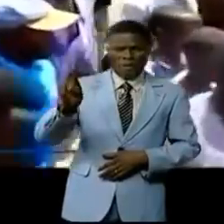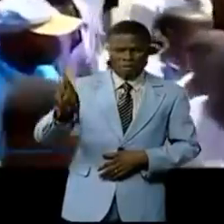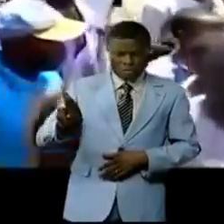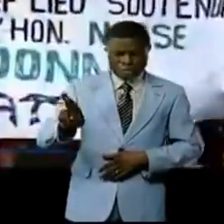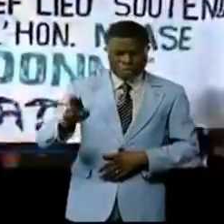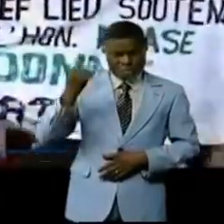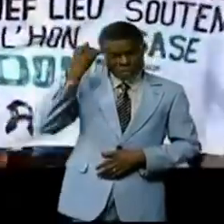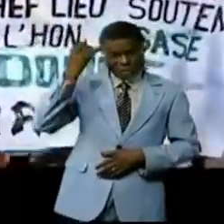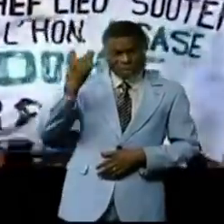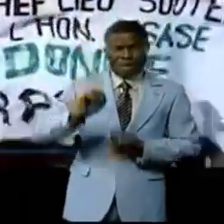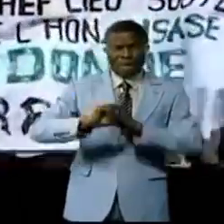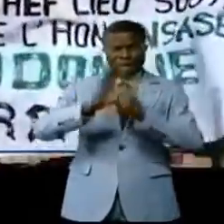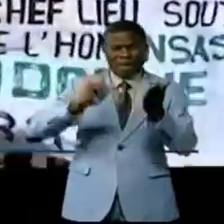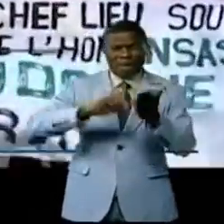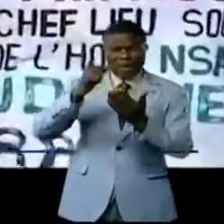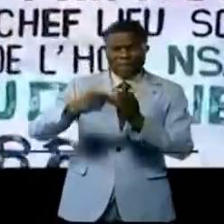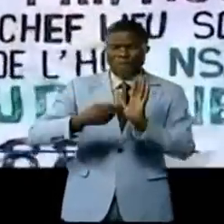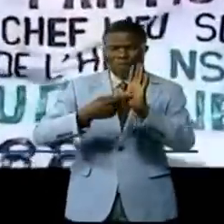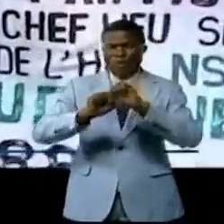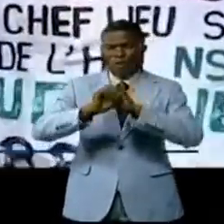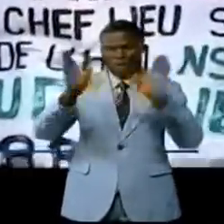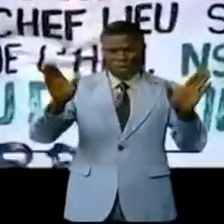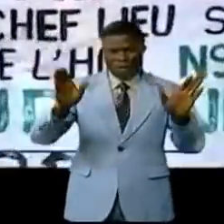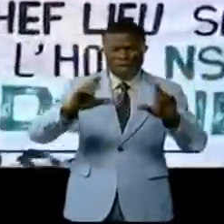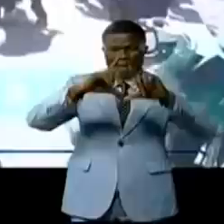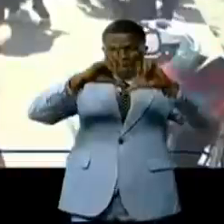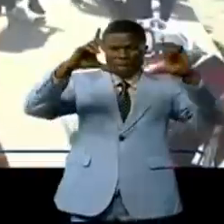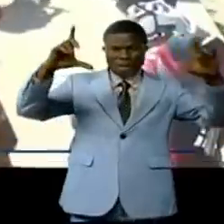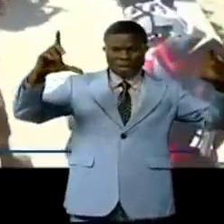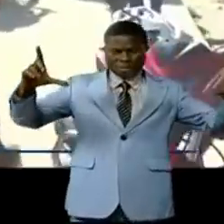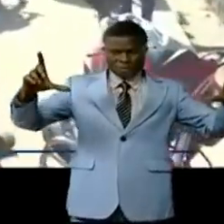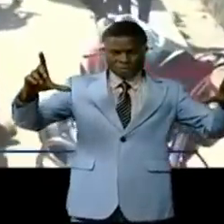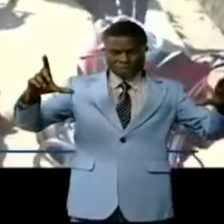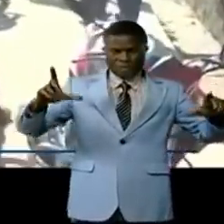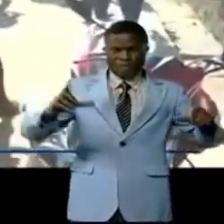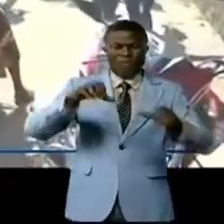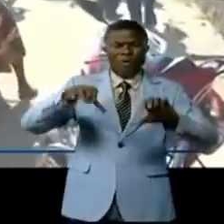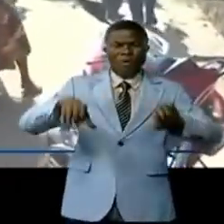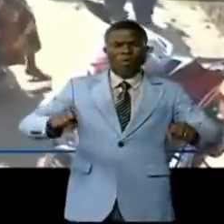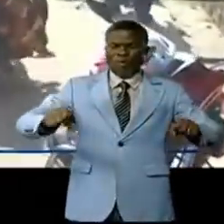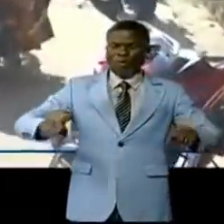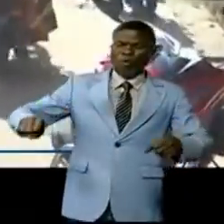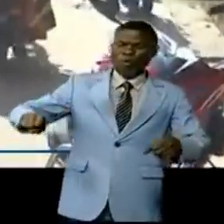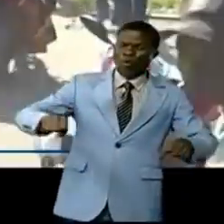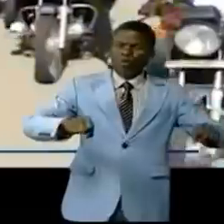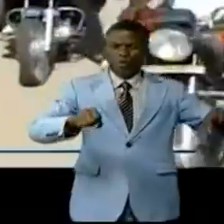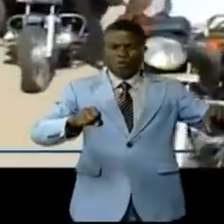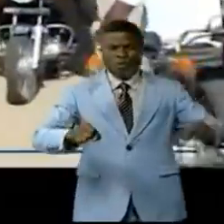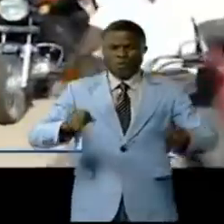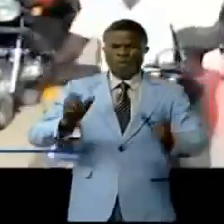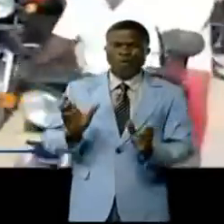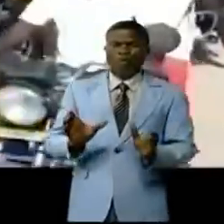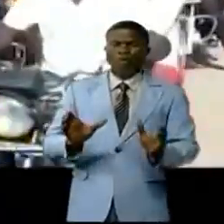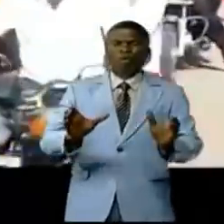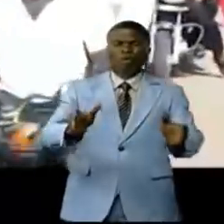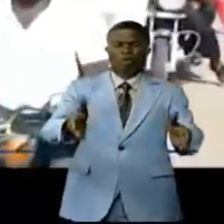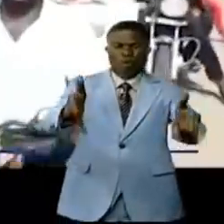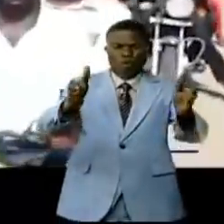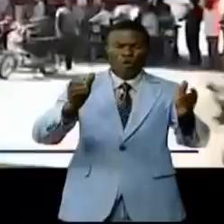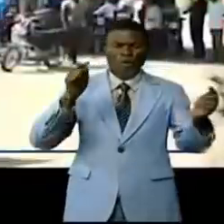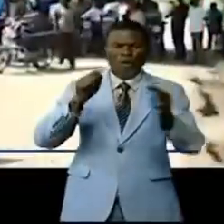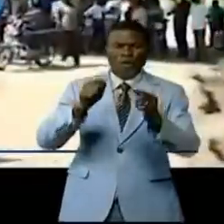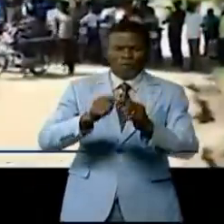été clairement affichées sur les banderoles dans la caravane motorisée de ses partisans en route vers la